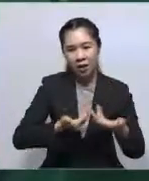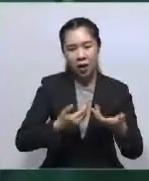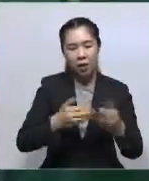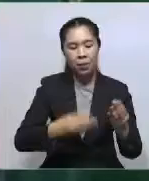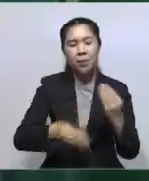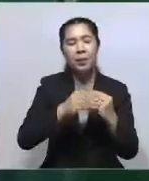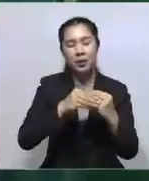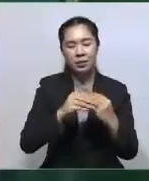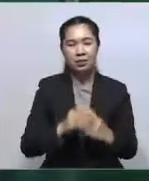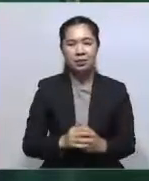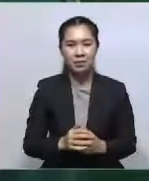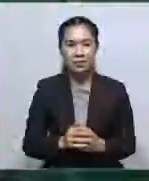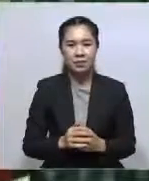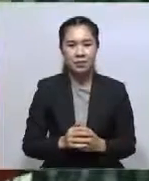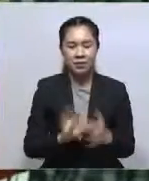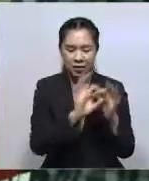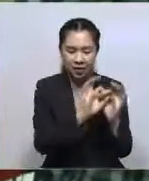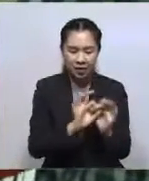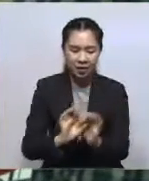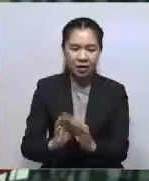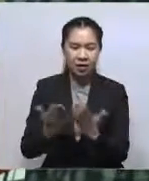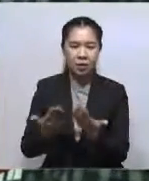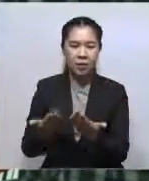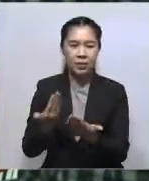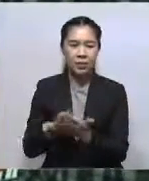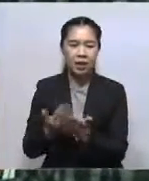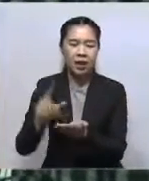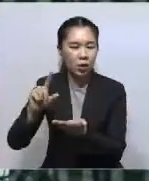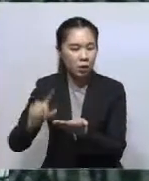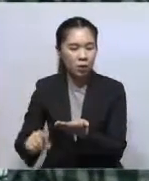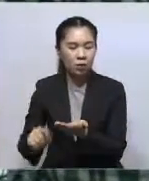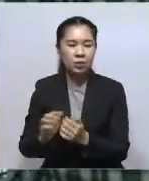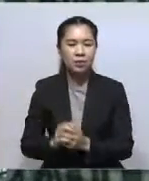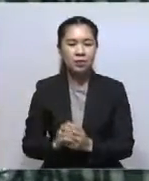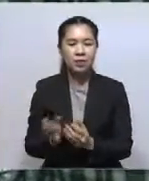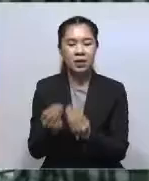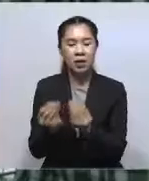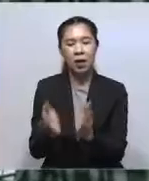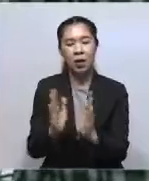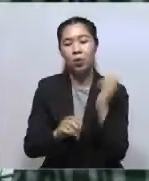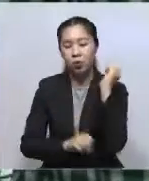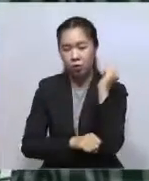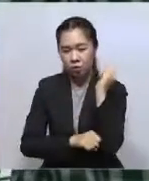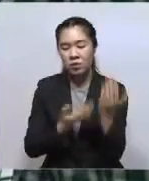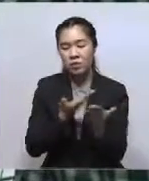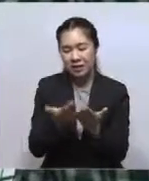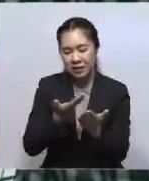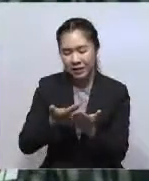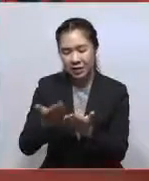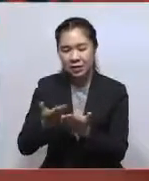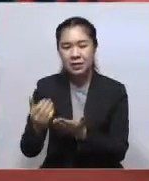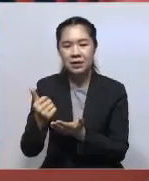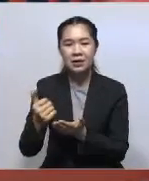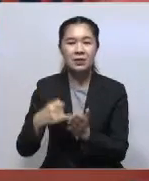ากยิ่งขึ้นด้วยนะคะช่วยเชื่อมโยงผู้ผลิตในราคาที่ถูกกว่าท้องตลาดให้ผู้ซื้อเนี่ยสามารถที่จะไปจับจ่